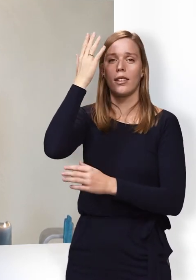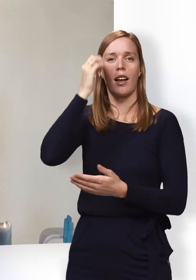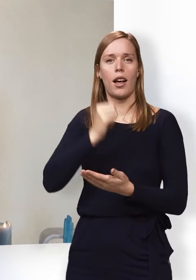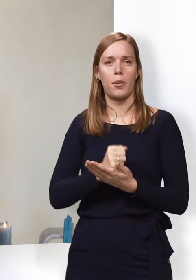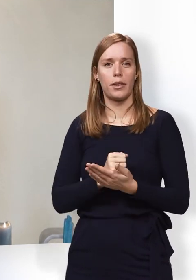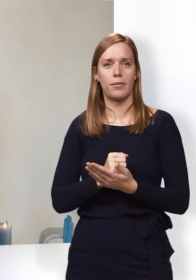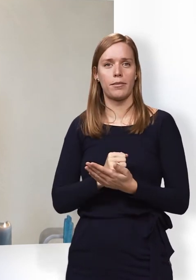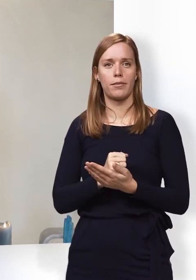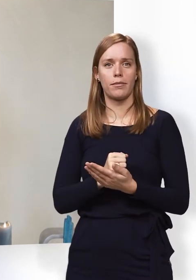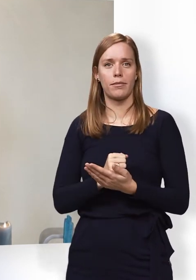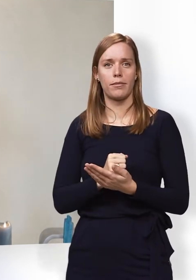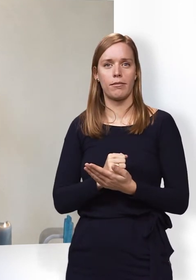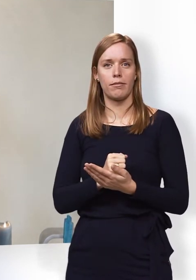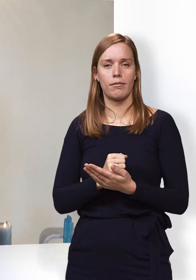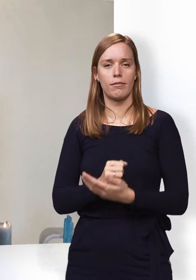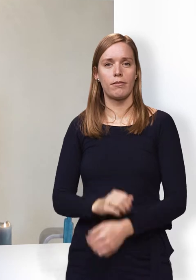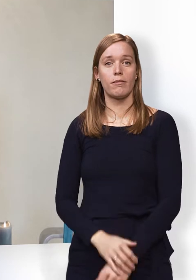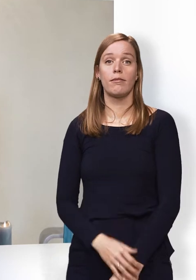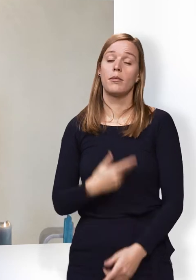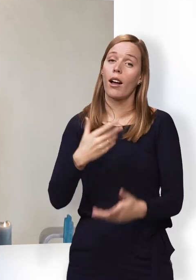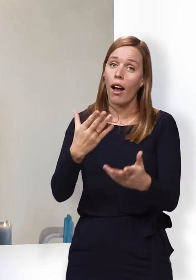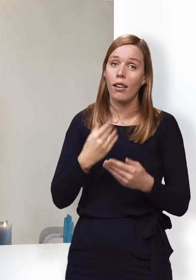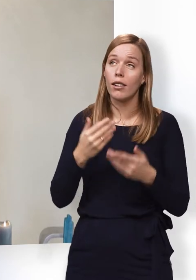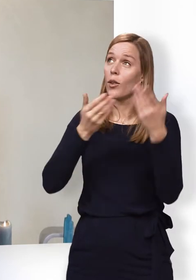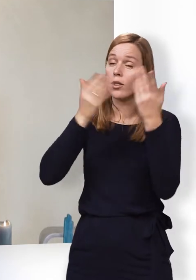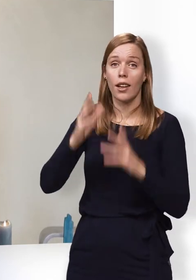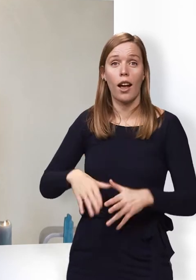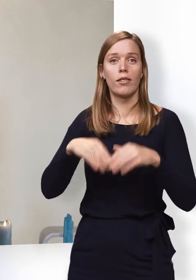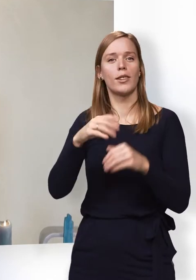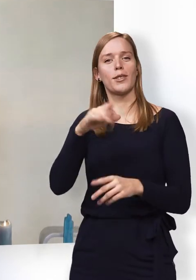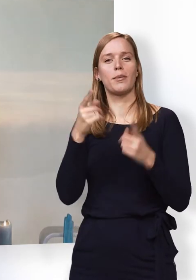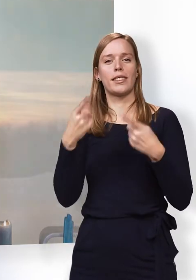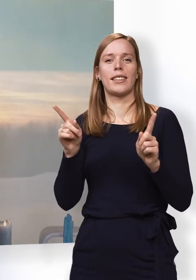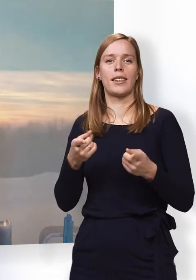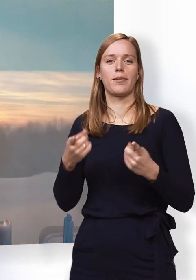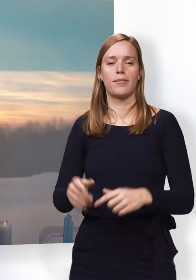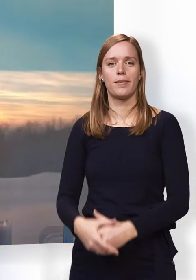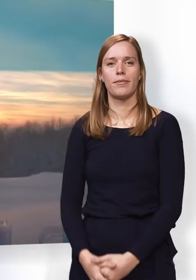Amen. Und ich lade Sie ein, dass wir am Anfang des Gottesdienstes zusammen singen.